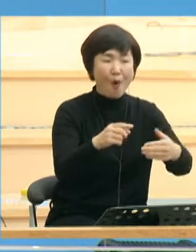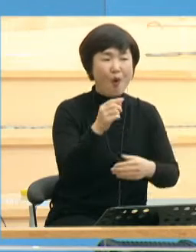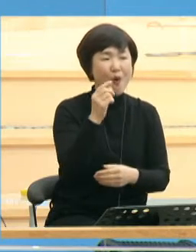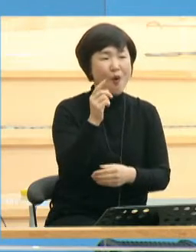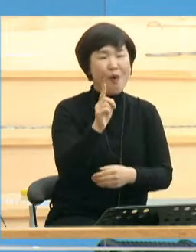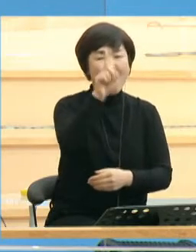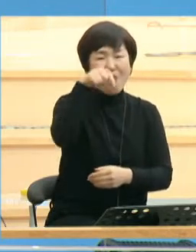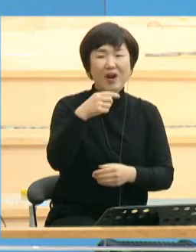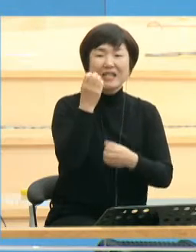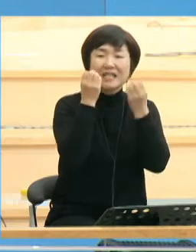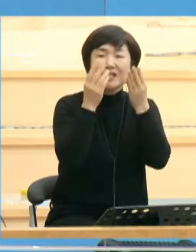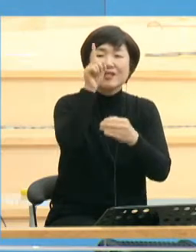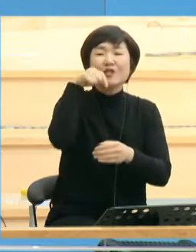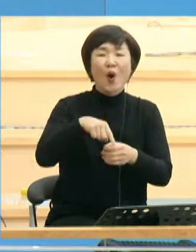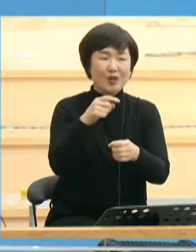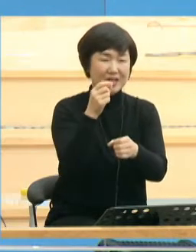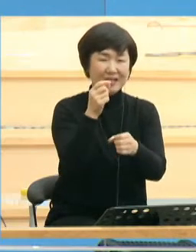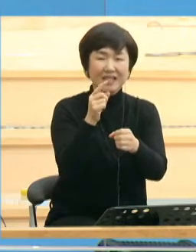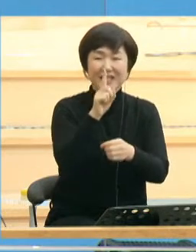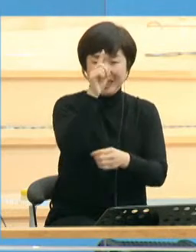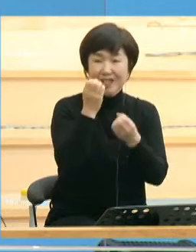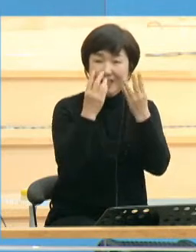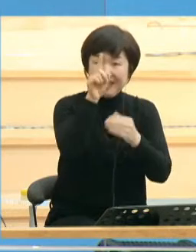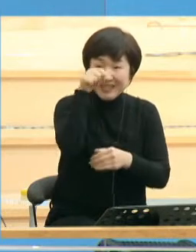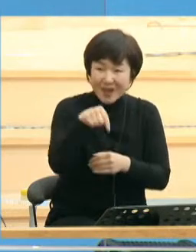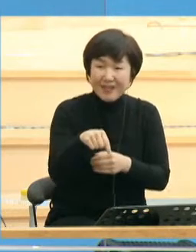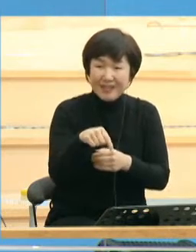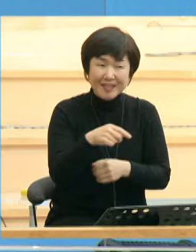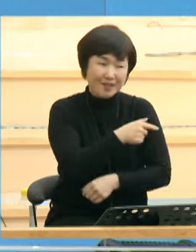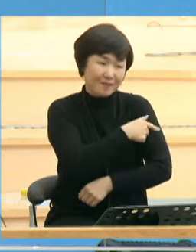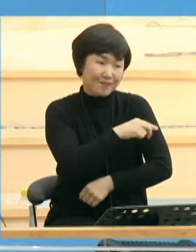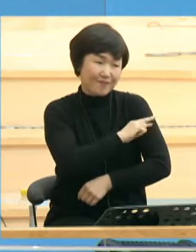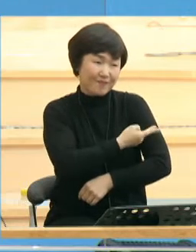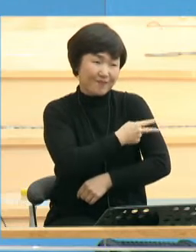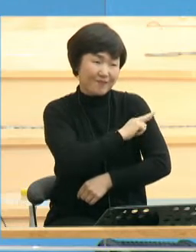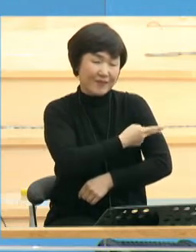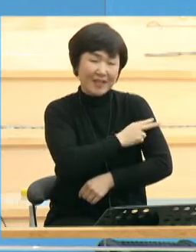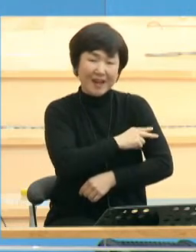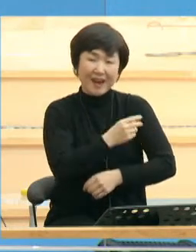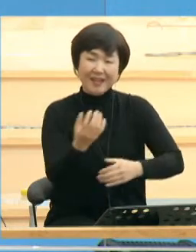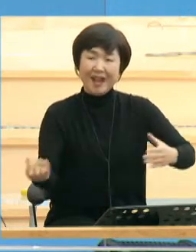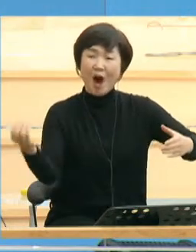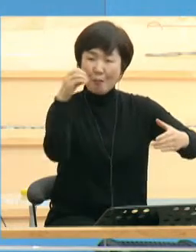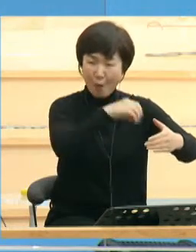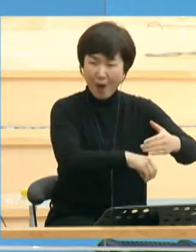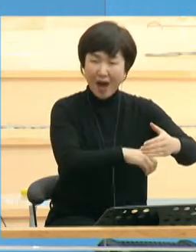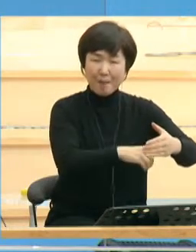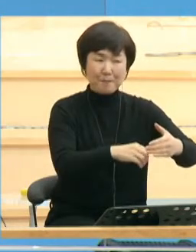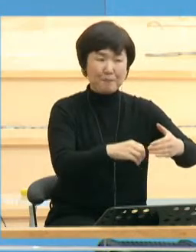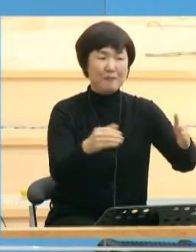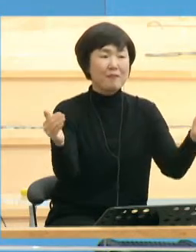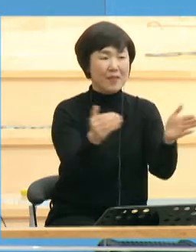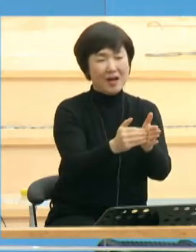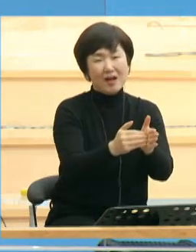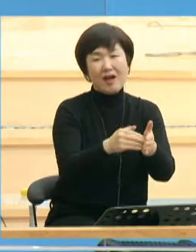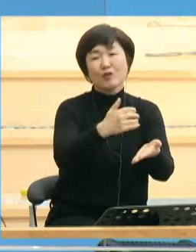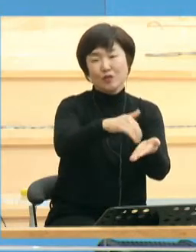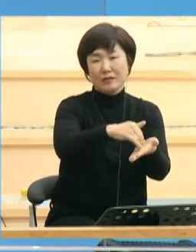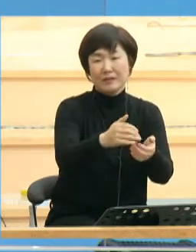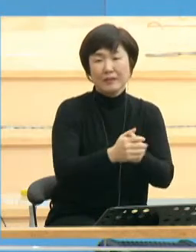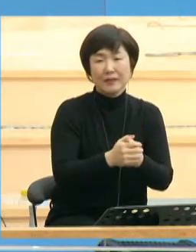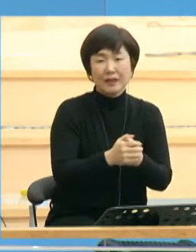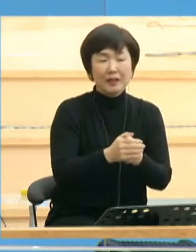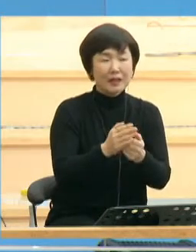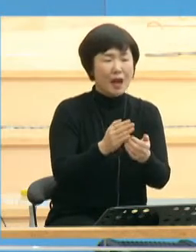포함 되 줘 기독교 2 당 까지도 답함 되면 전문가의 따라서